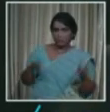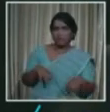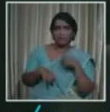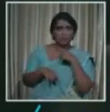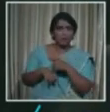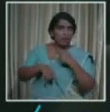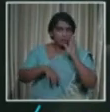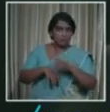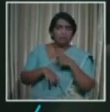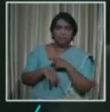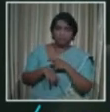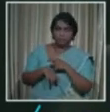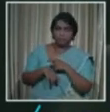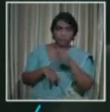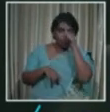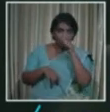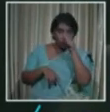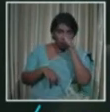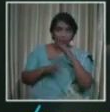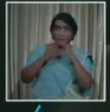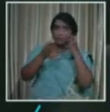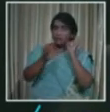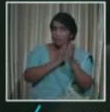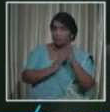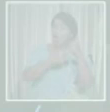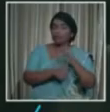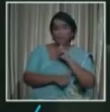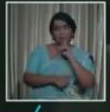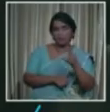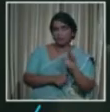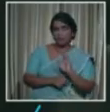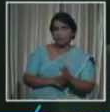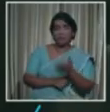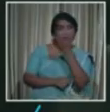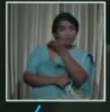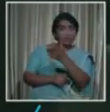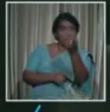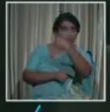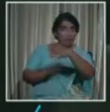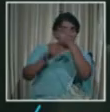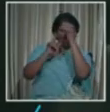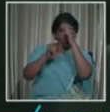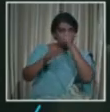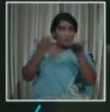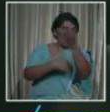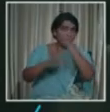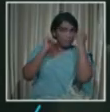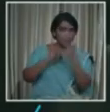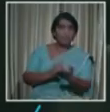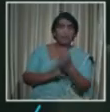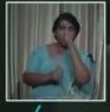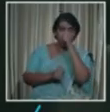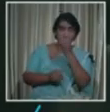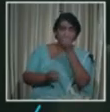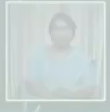का अवस्था वाक कर मैं हो रहा कर पुत्र गेवाल गिनतीबा एक हम दाई की ना आगे ए मना मैं पत्ते एक कुटा तीन हम मैंने कहता ना कि तुमने मैं हाँ पंख हो रहा काल